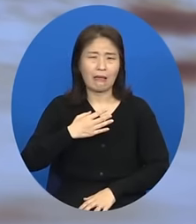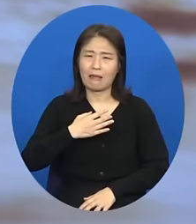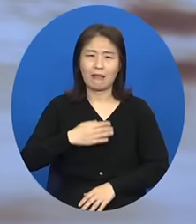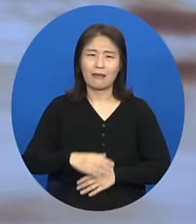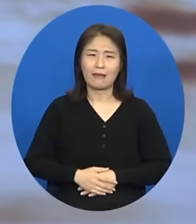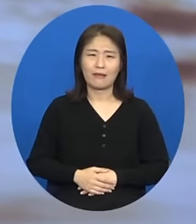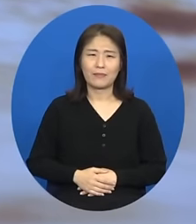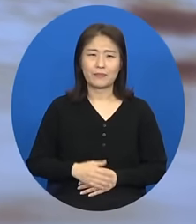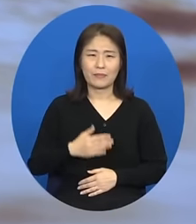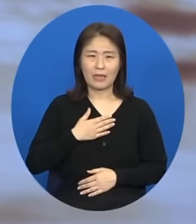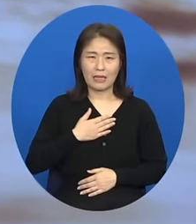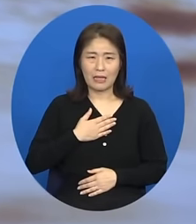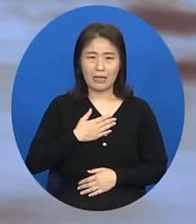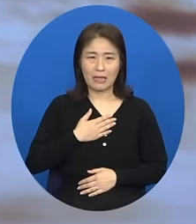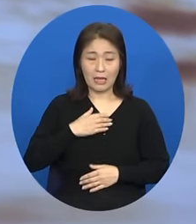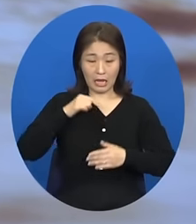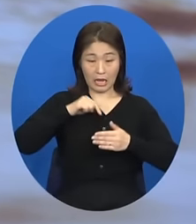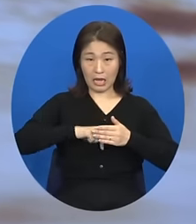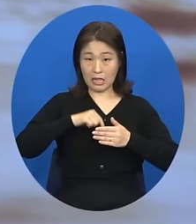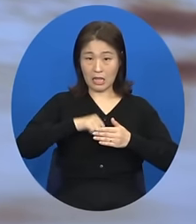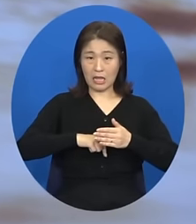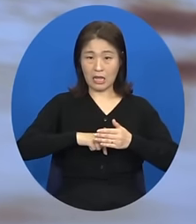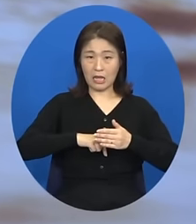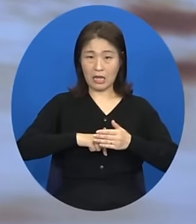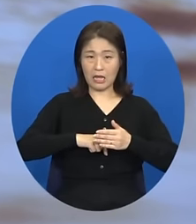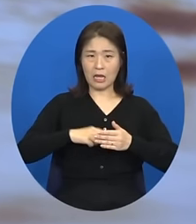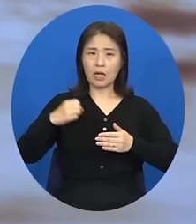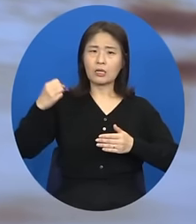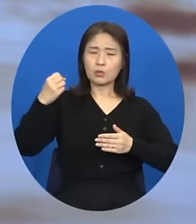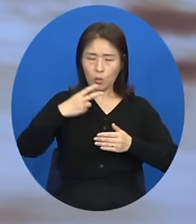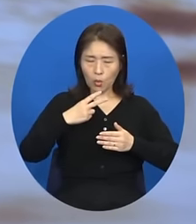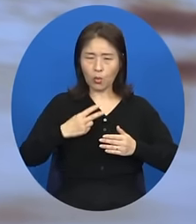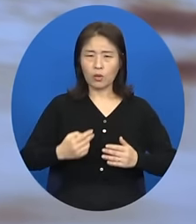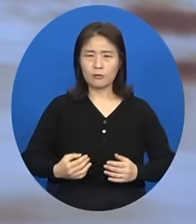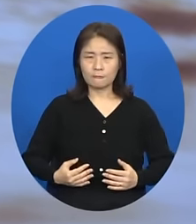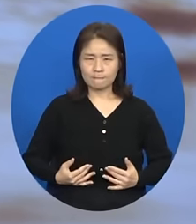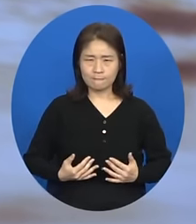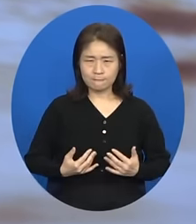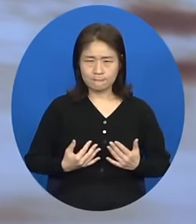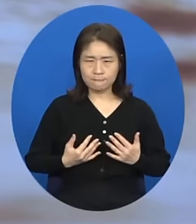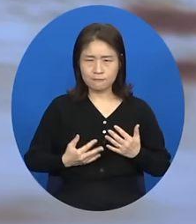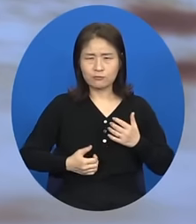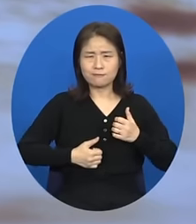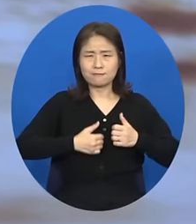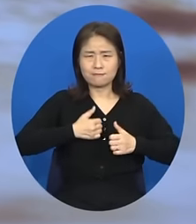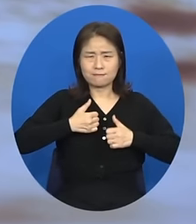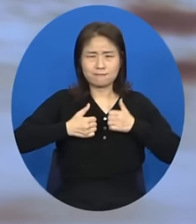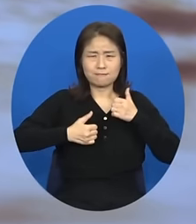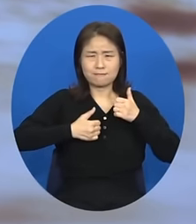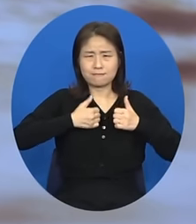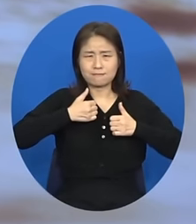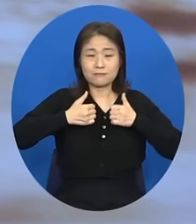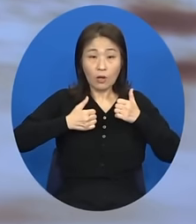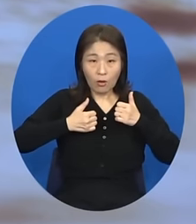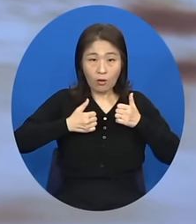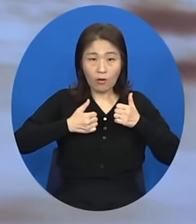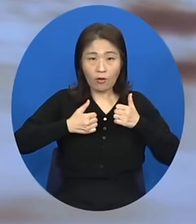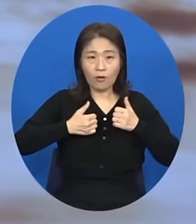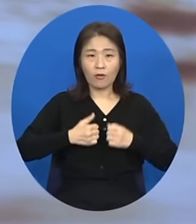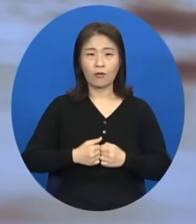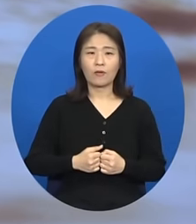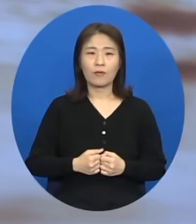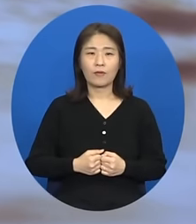다시 없었던 그 혈기가 올라왔습니다. 그 혈기는 결혼을 했을